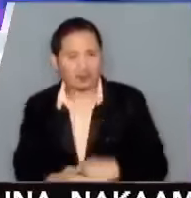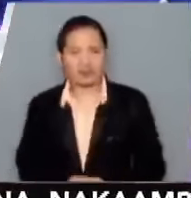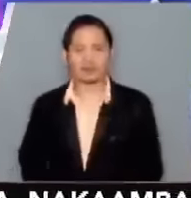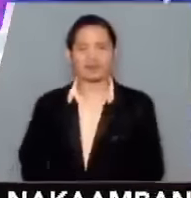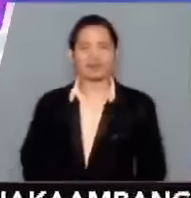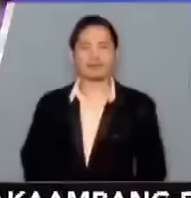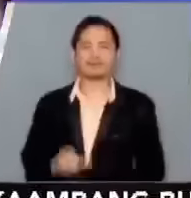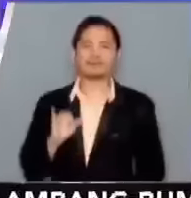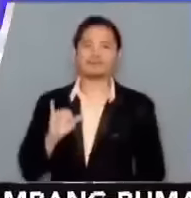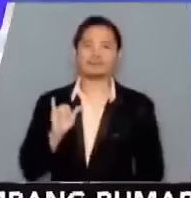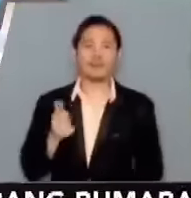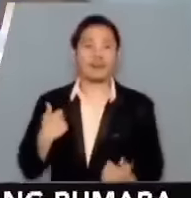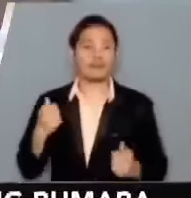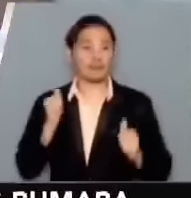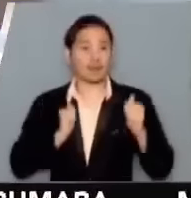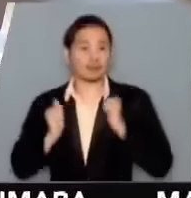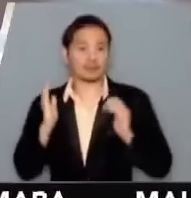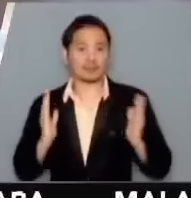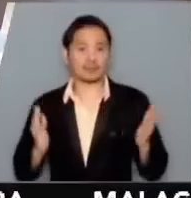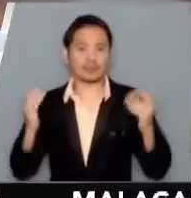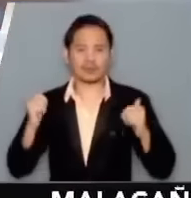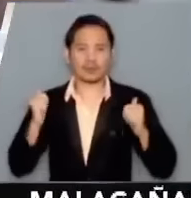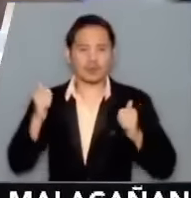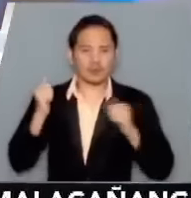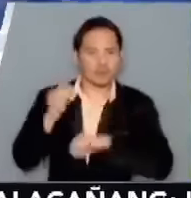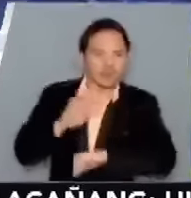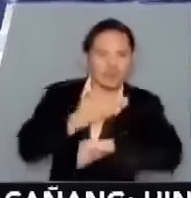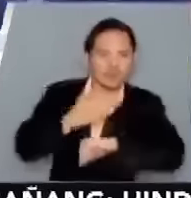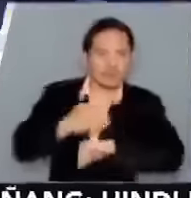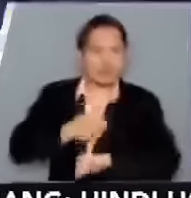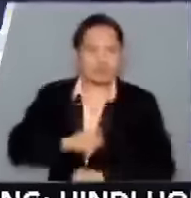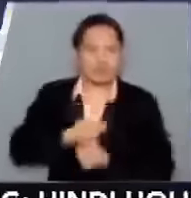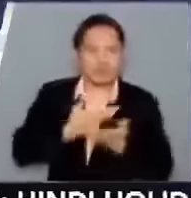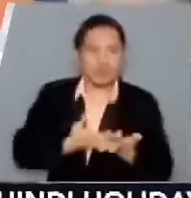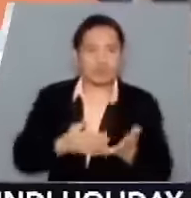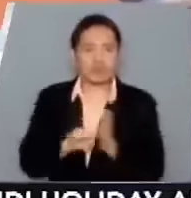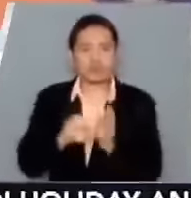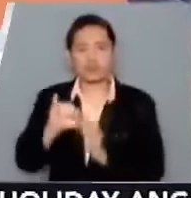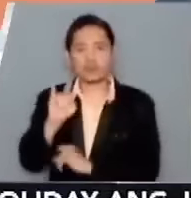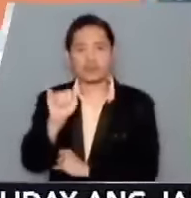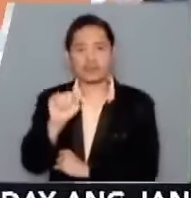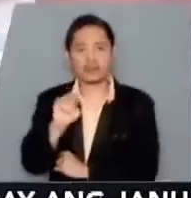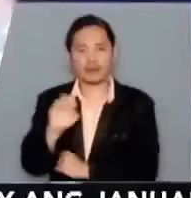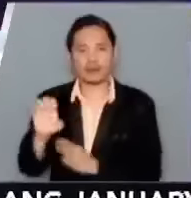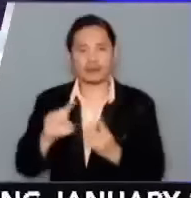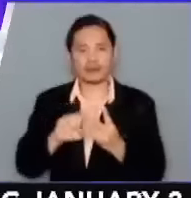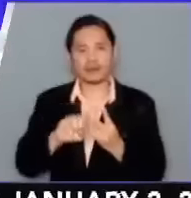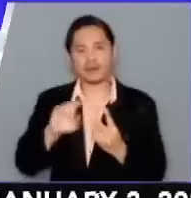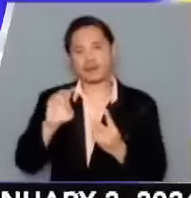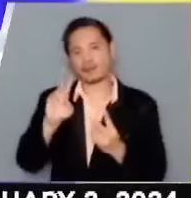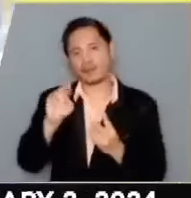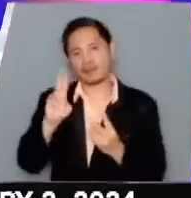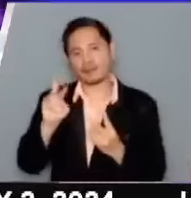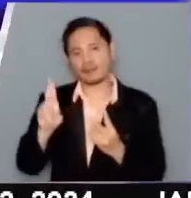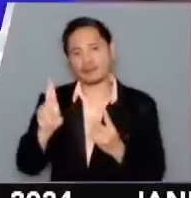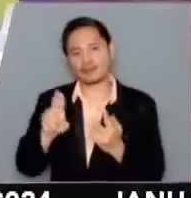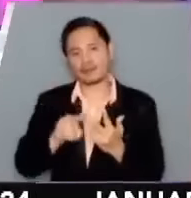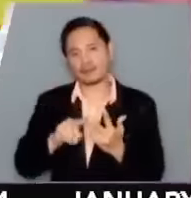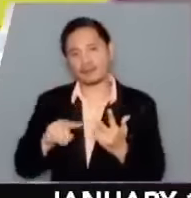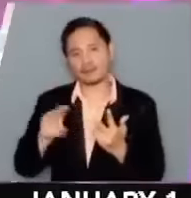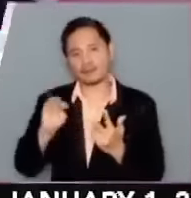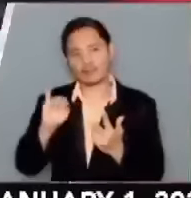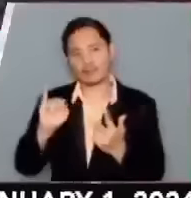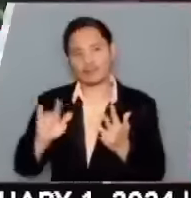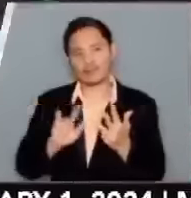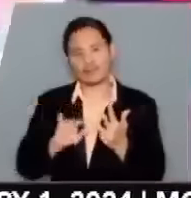muna ang ilang Sparkle artists gaya nina Julian San Jose at River Cruz, Miguel Tan Felix at Isabel Ortega, Kaylin